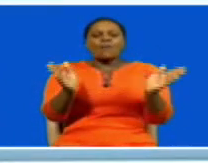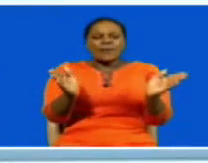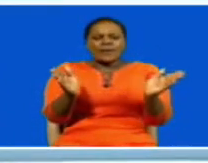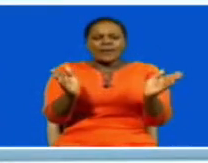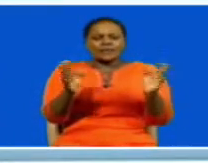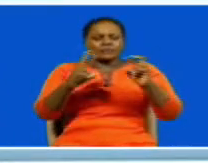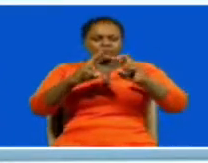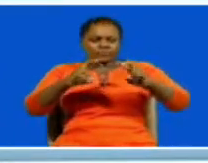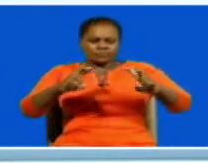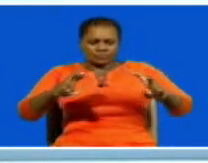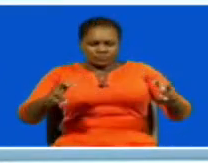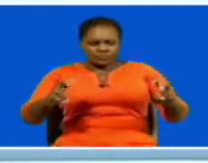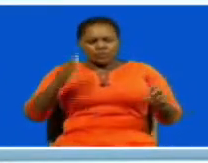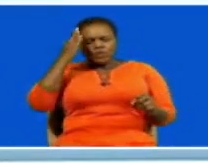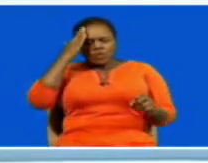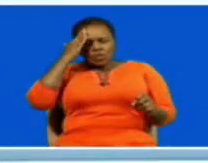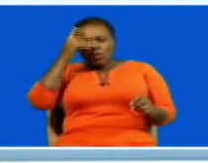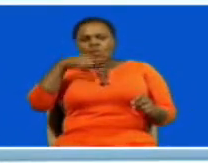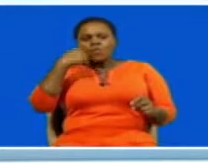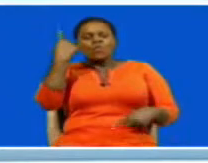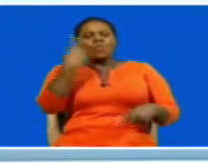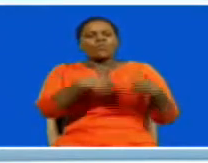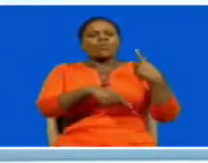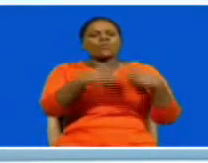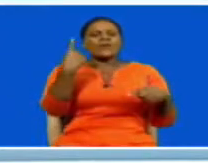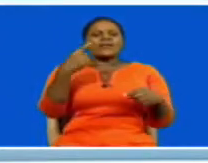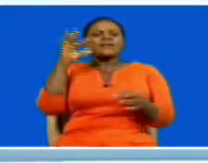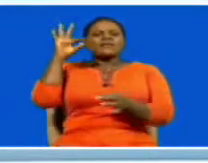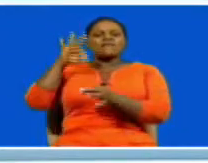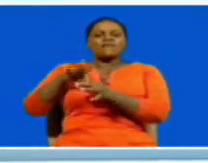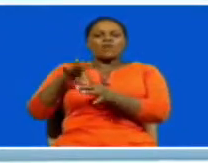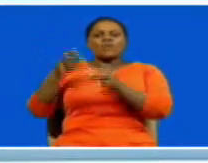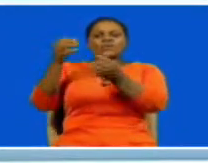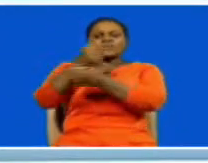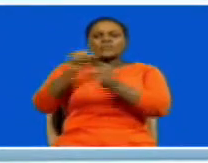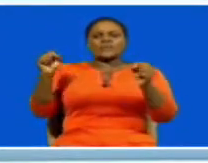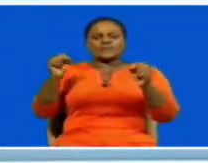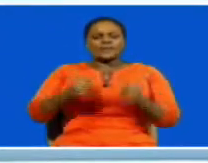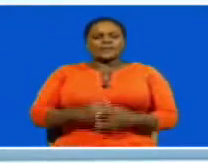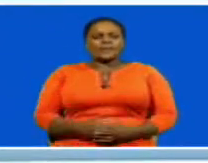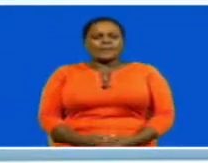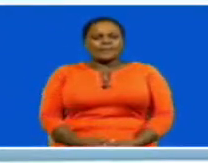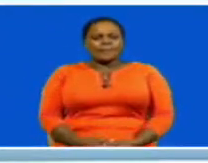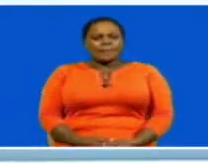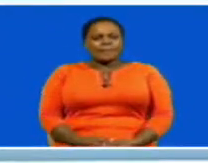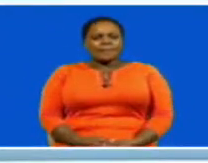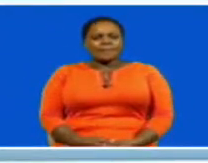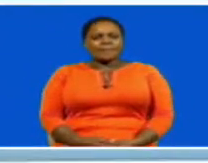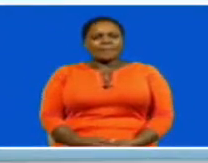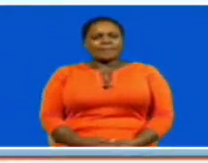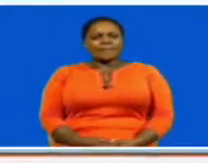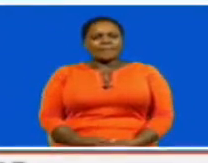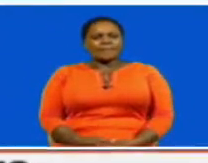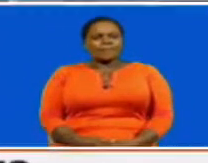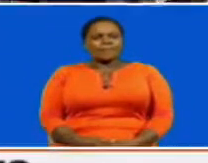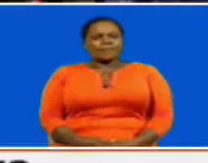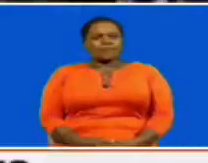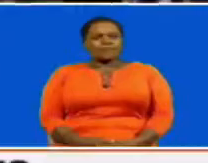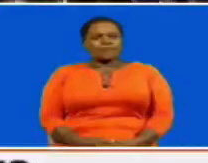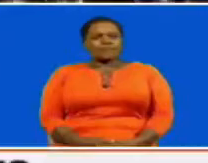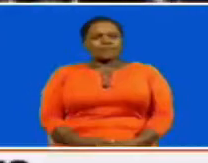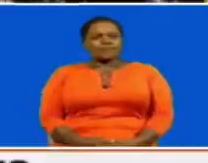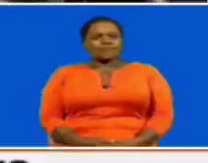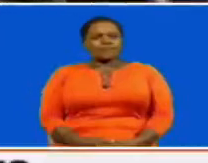na kukaguliwa kubaini nani aliibuka mshindi wa kura ya urais. David Muthoka na taarifa zaidi.